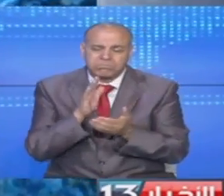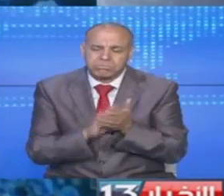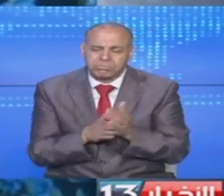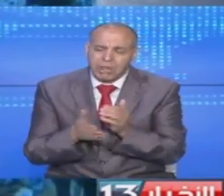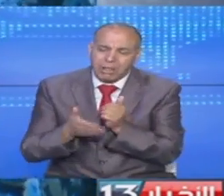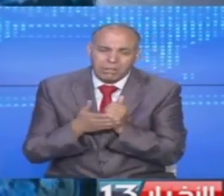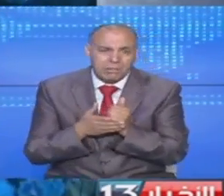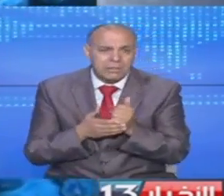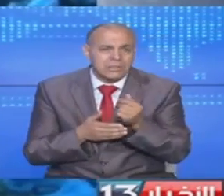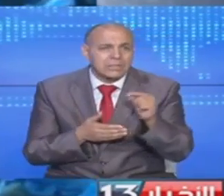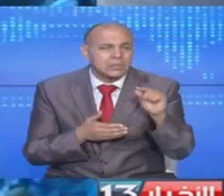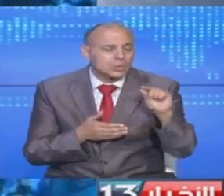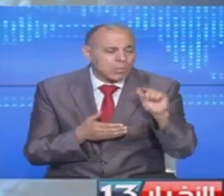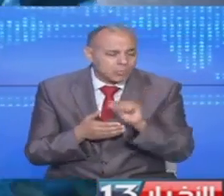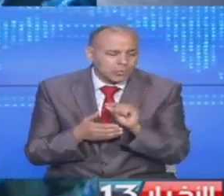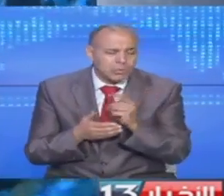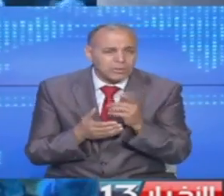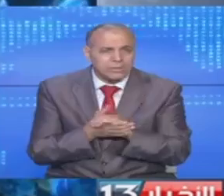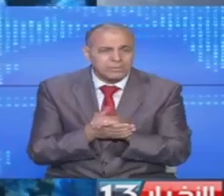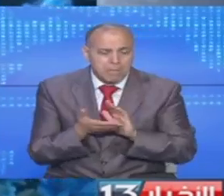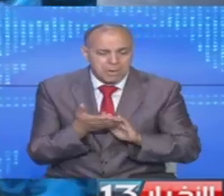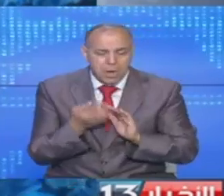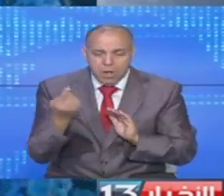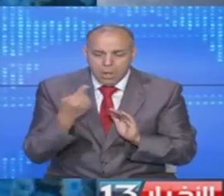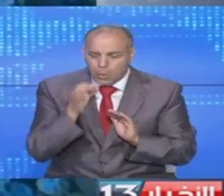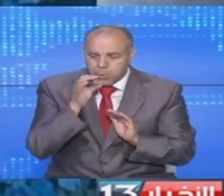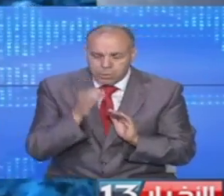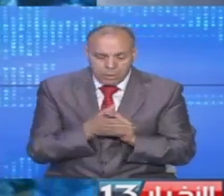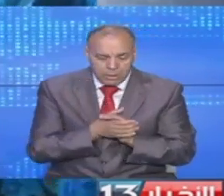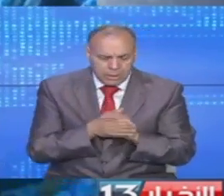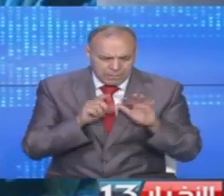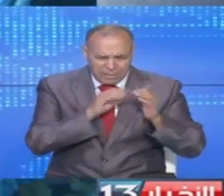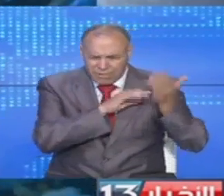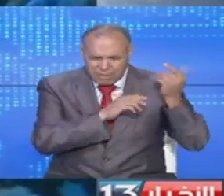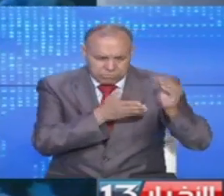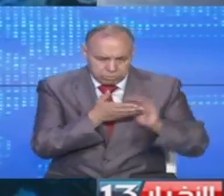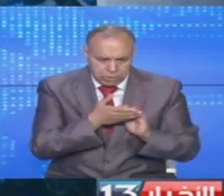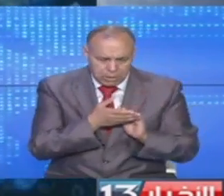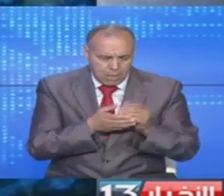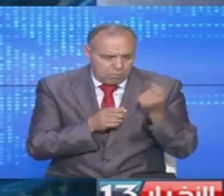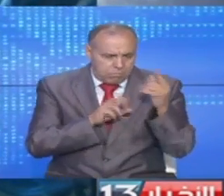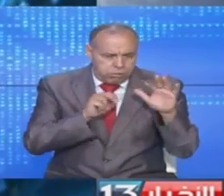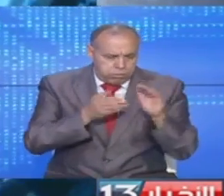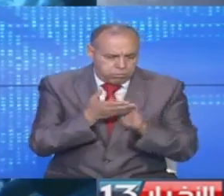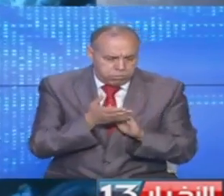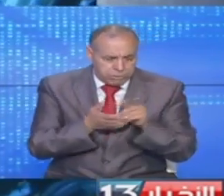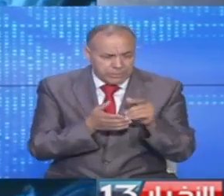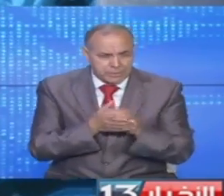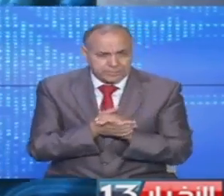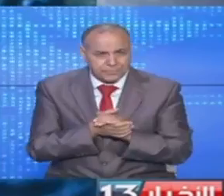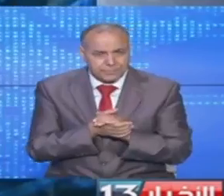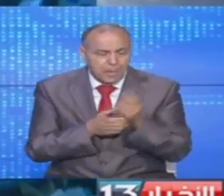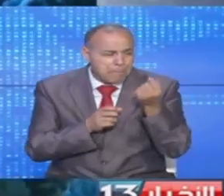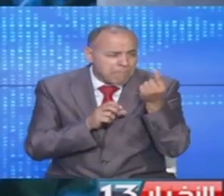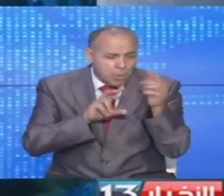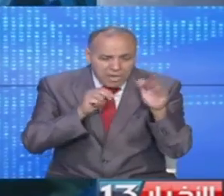على يعطوهم الجوابات البيض برك. منحة واحدة كانت ب70 تو 180 باش العبد ما يكذبش أموره،